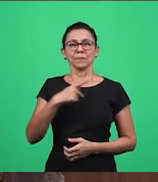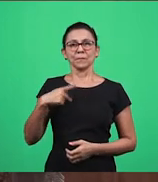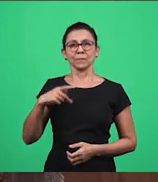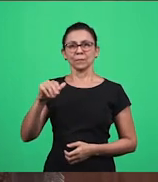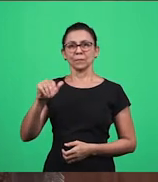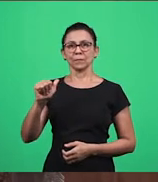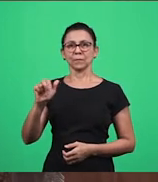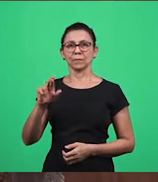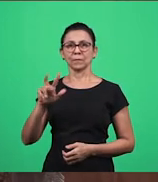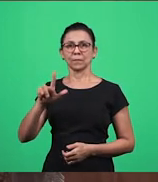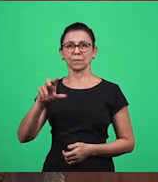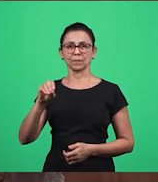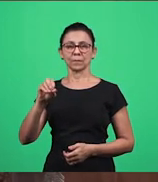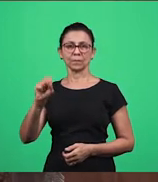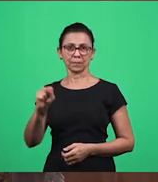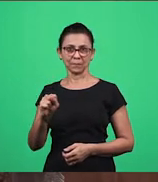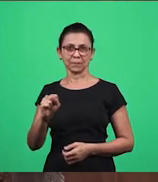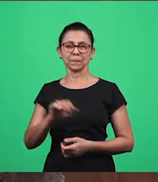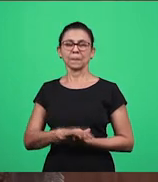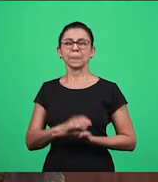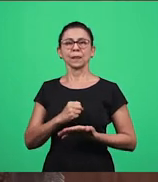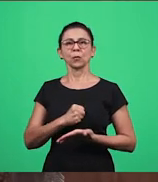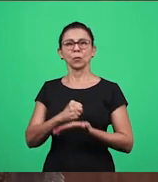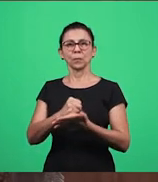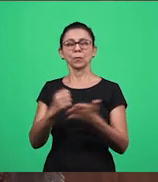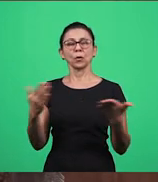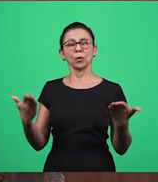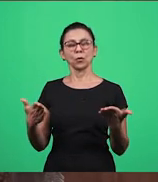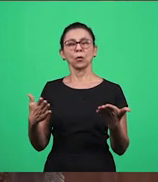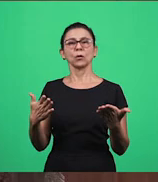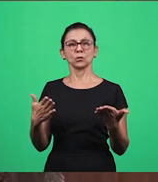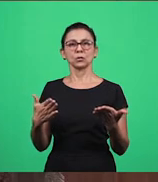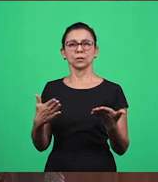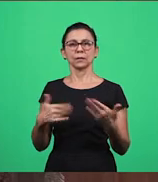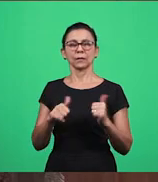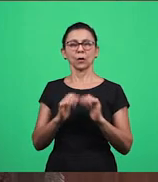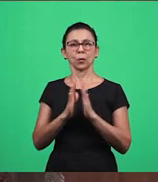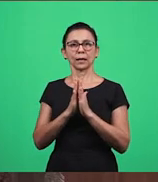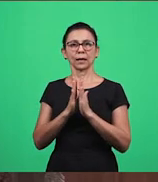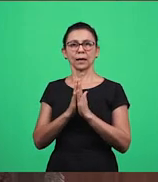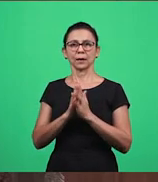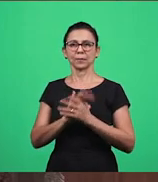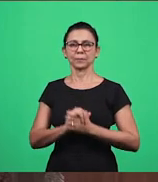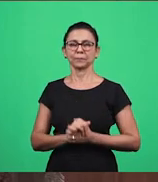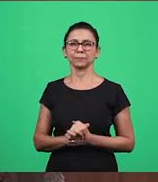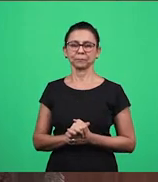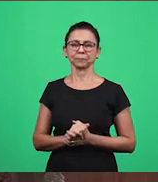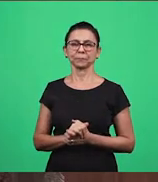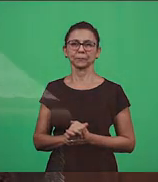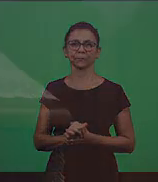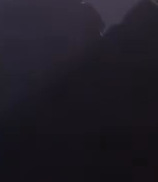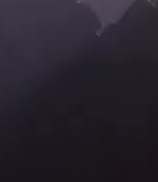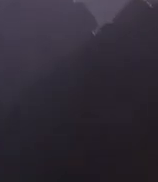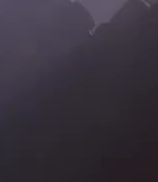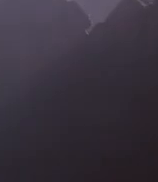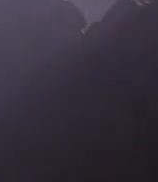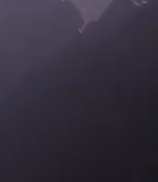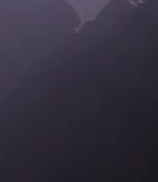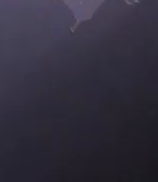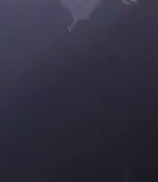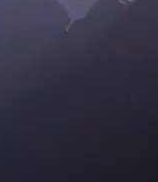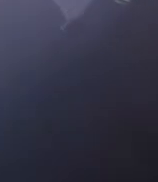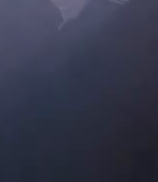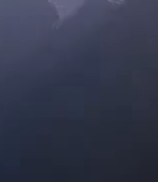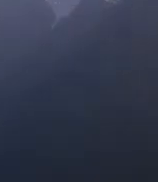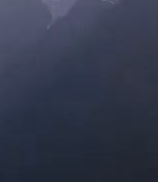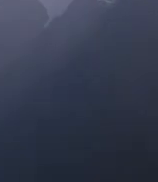Сейчас еще пастор Карлос Нижар поделится на этом богослужении. Вера